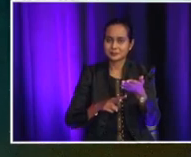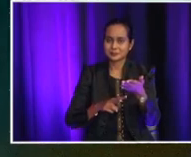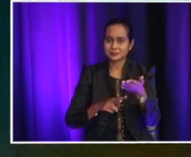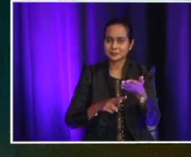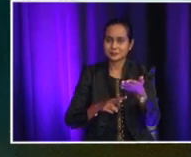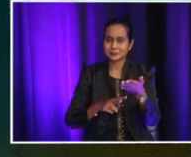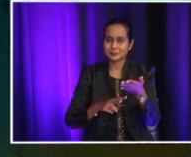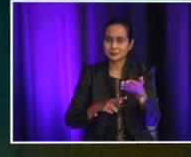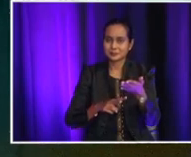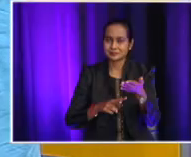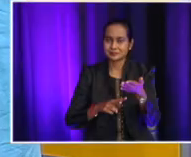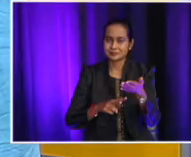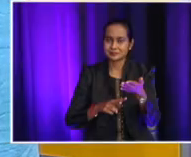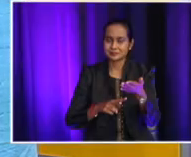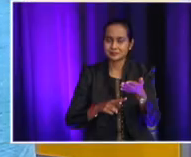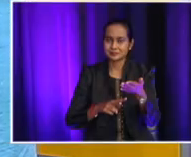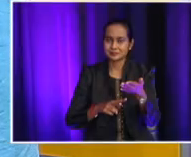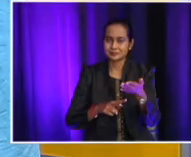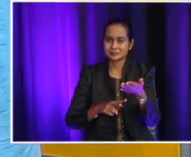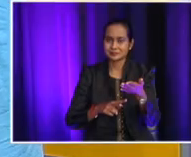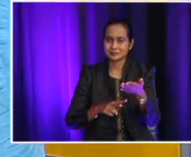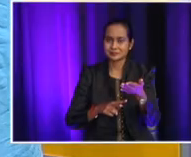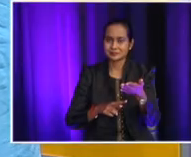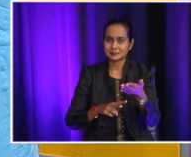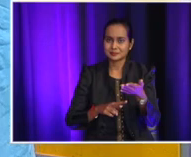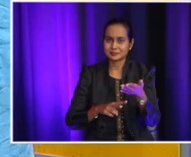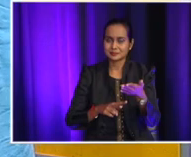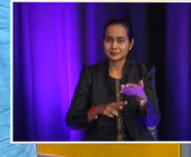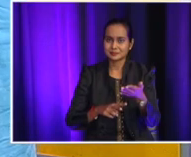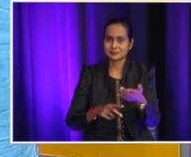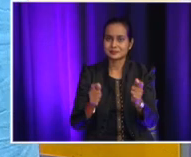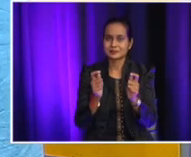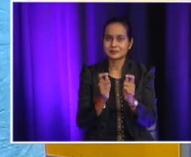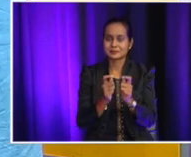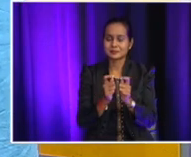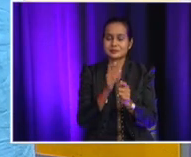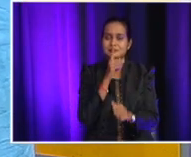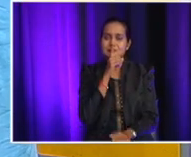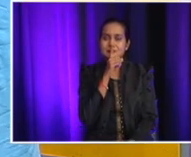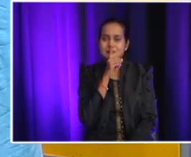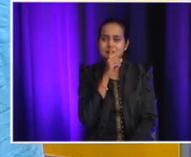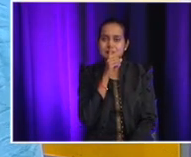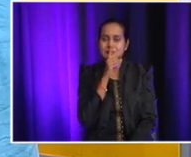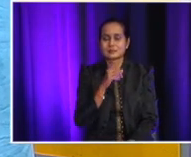bacaan secara mentalis ini adalah bacaan yang seperti yang cepat